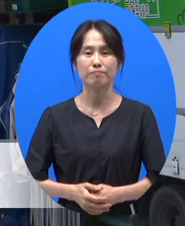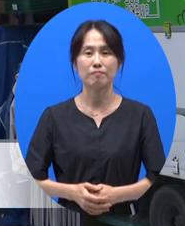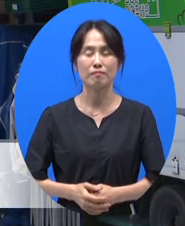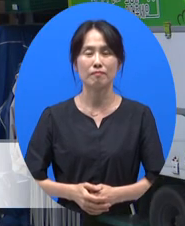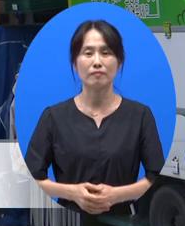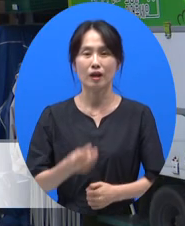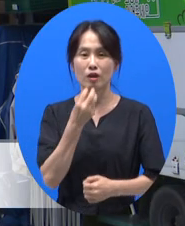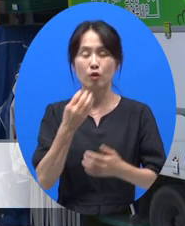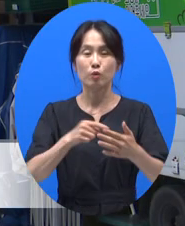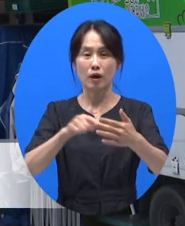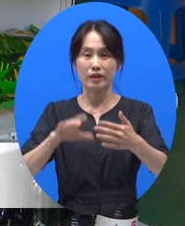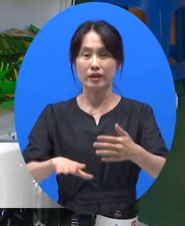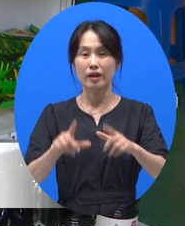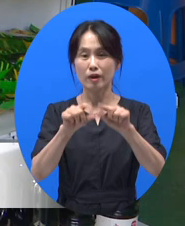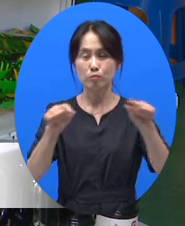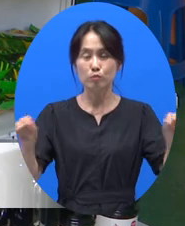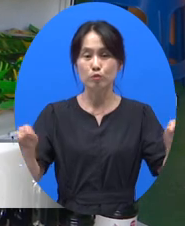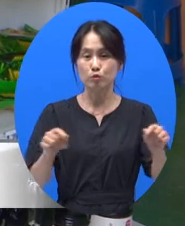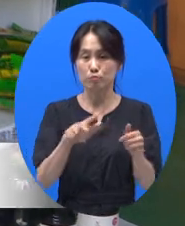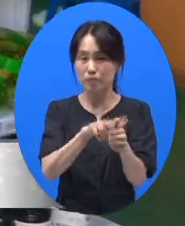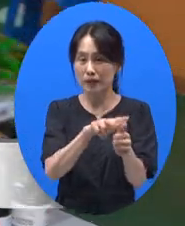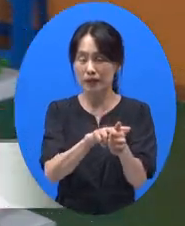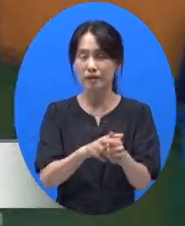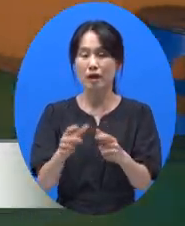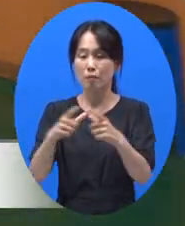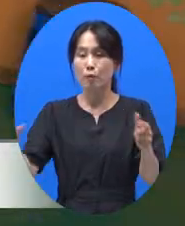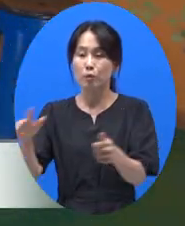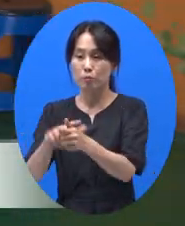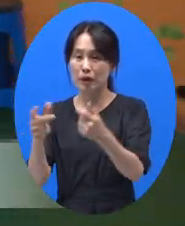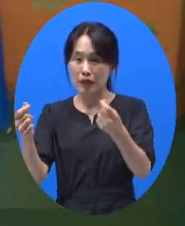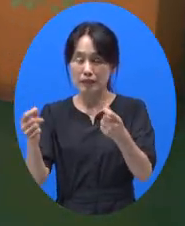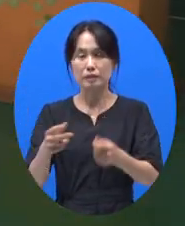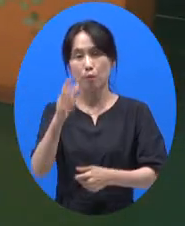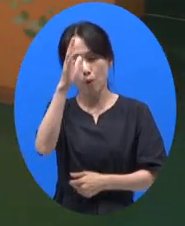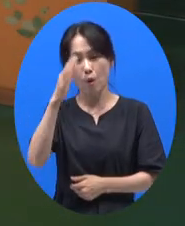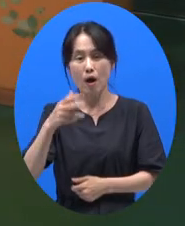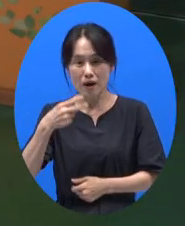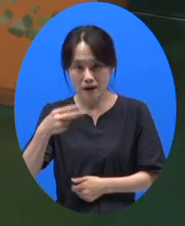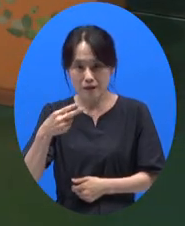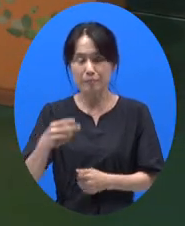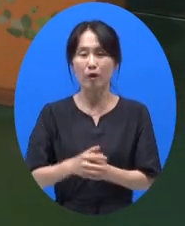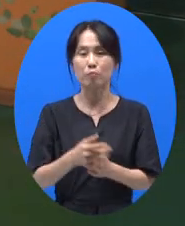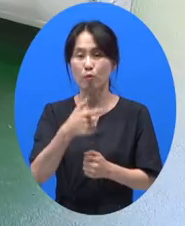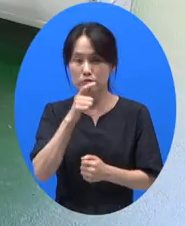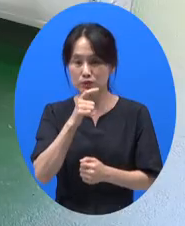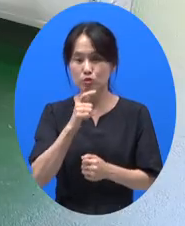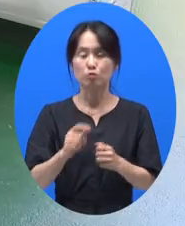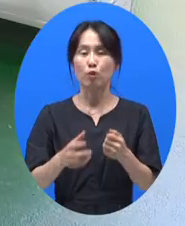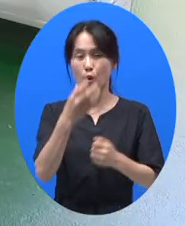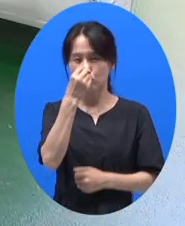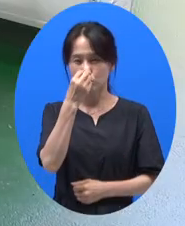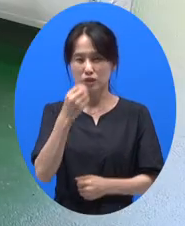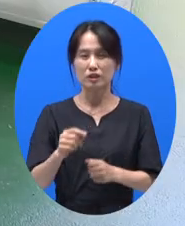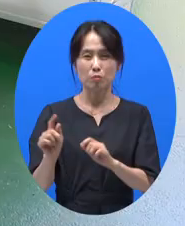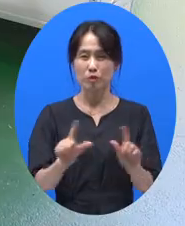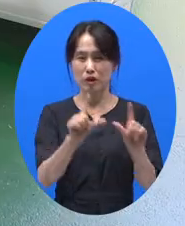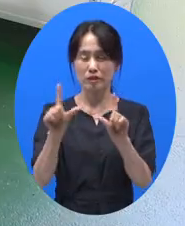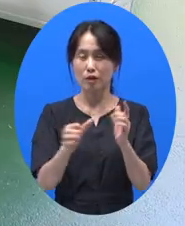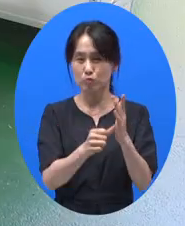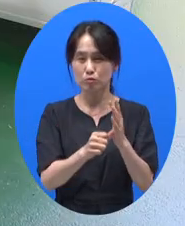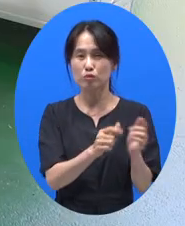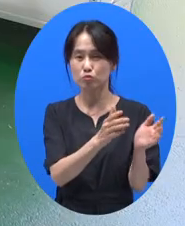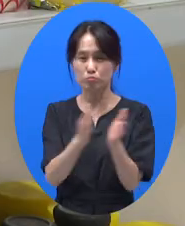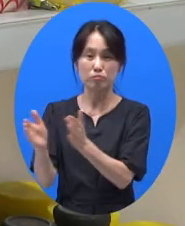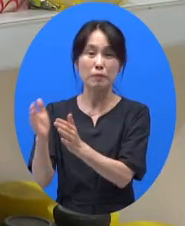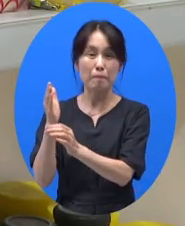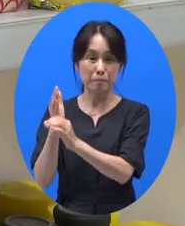경기도 내 위치한 푸드마켓. 일반 마트처럼 라면이나 생수, 냉동식품은 물론 휴지나 샴푸 등 생필품까지 다양하게 구비되어